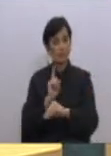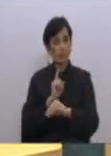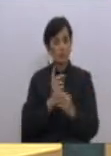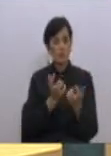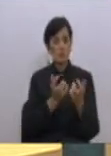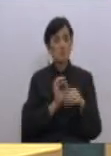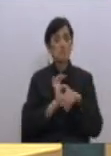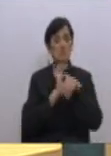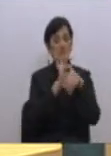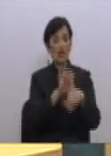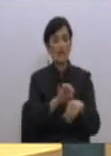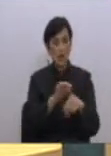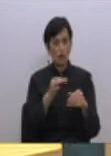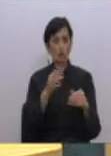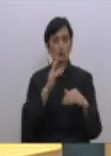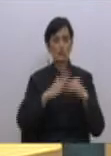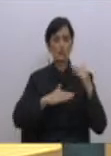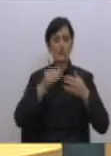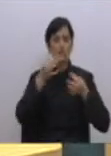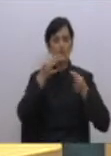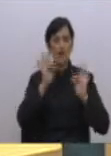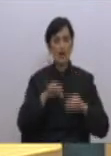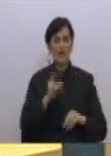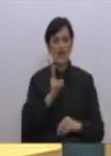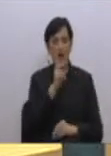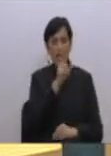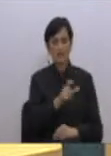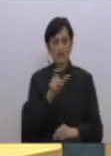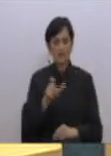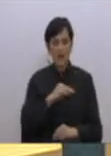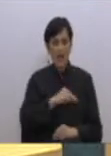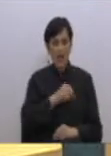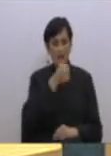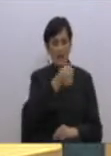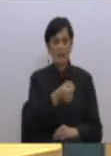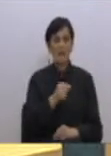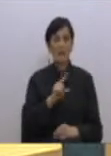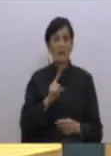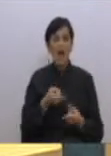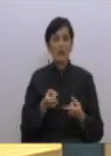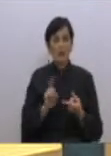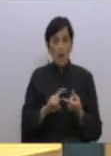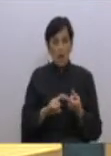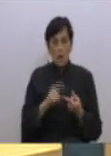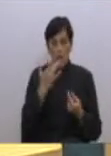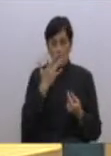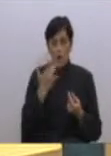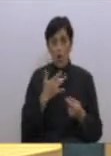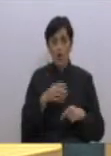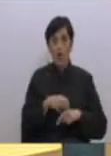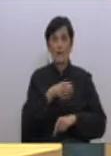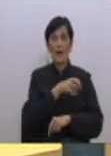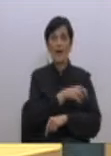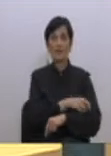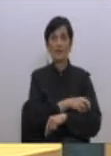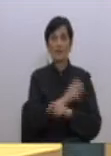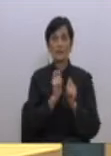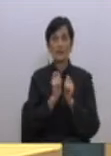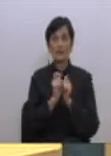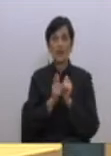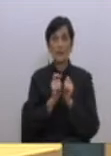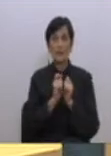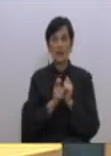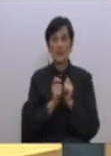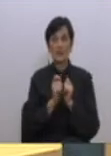მიიყვანონ უფრო კვალიფიციური კადრები. Რაც შეეხება პოლიტიკურ პარტიების